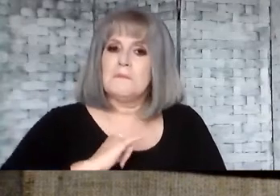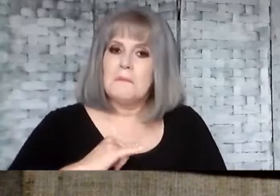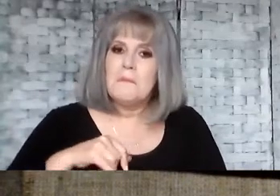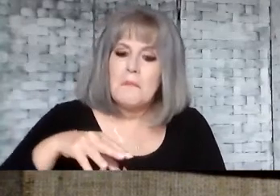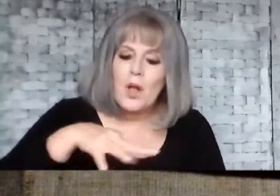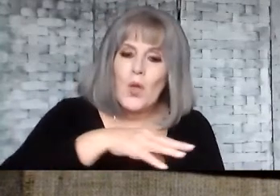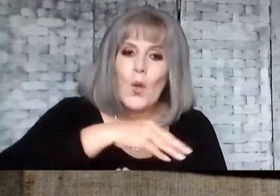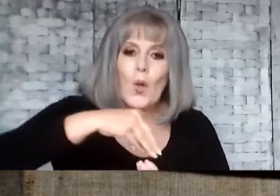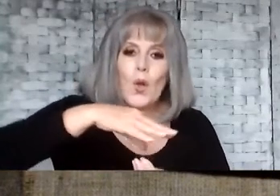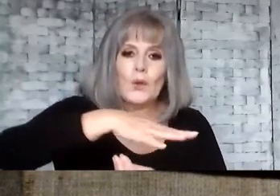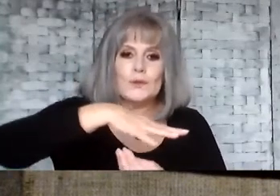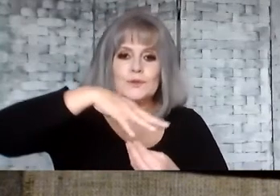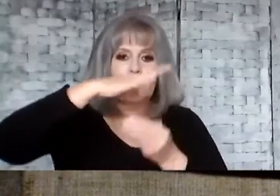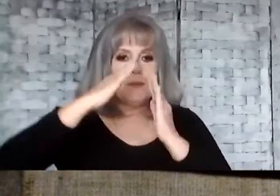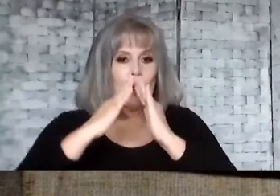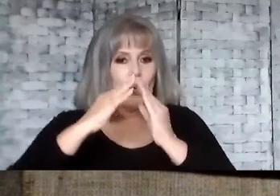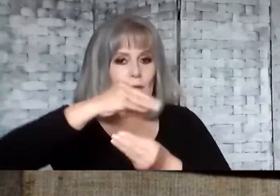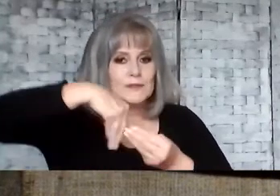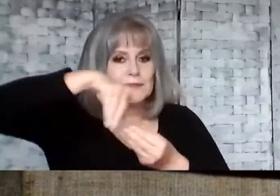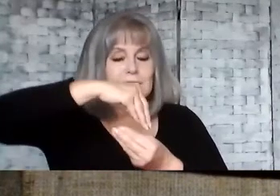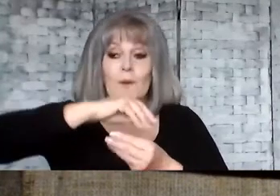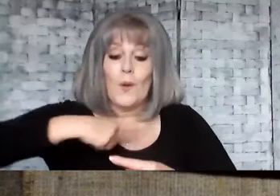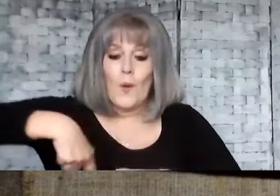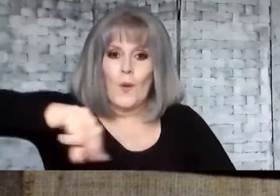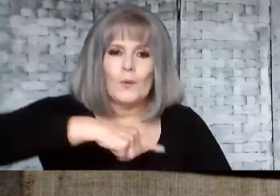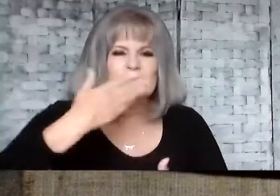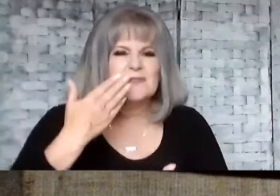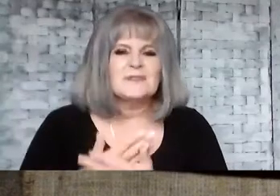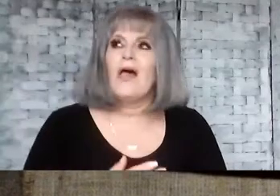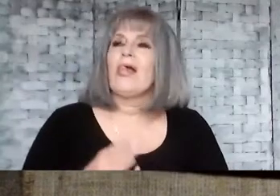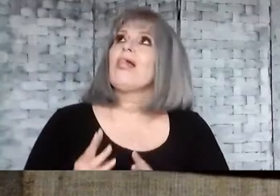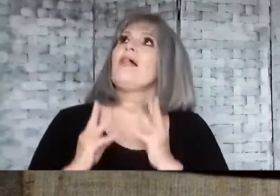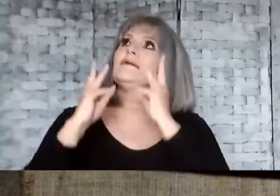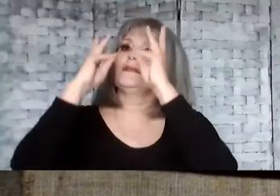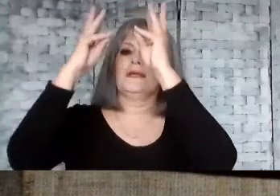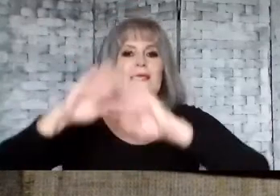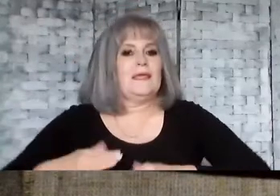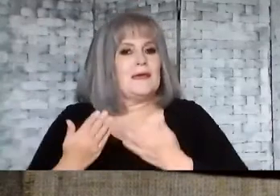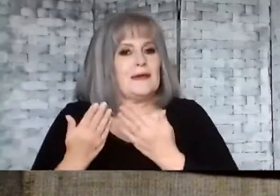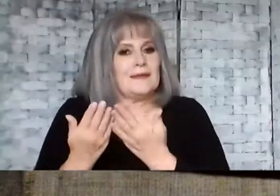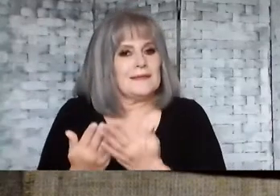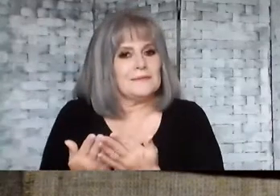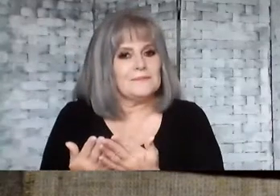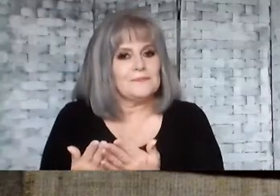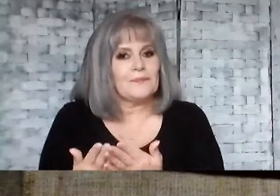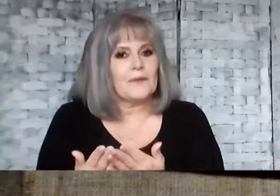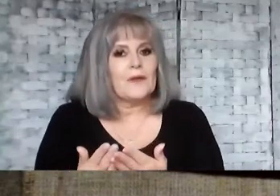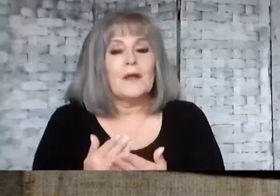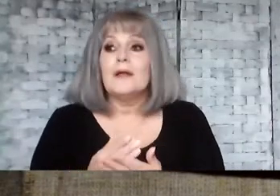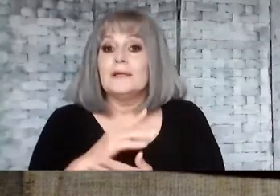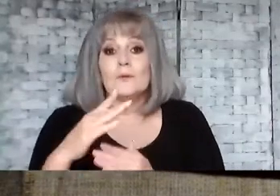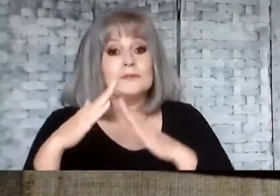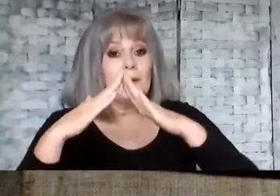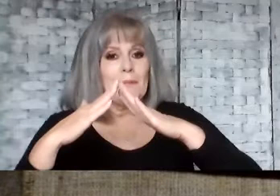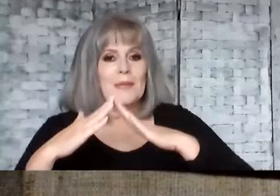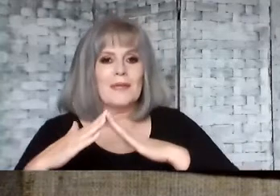Handelinge, want dis ons familie, ons huis, die huisgesin van die Here se story. En terwijl ek van dit praat, wil ek jou toch uitnooi. Jy weet